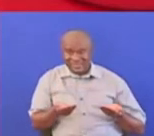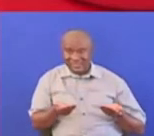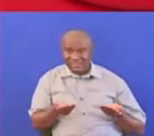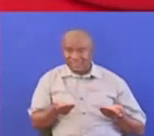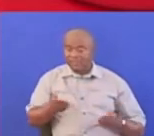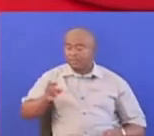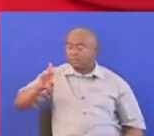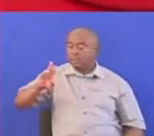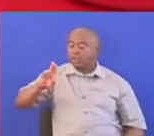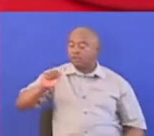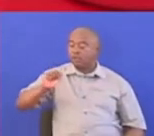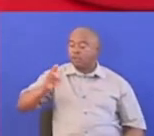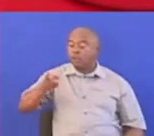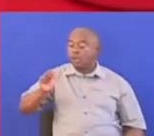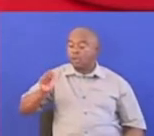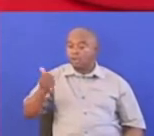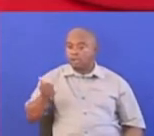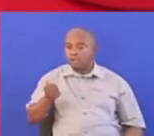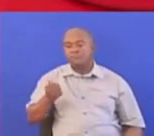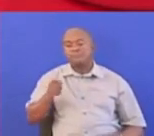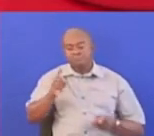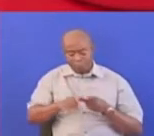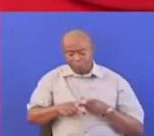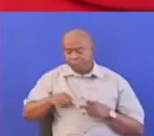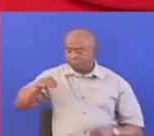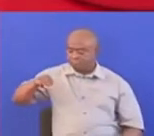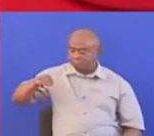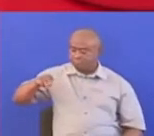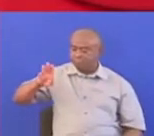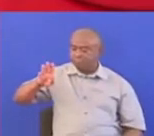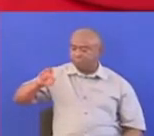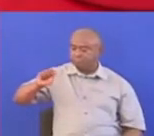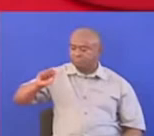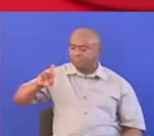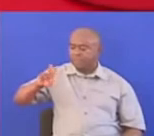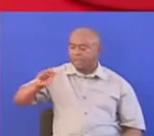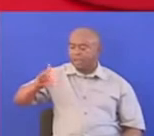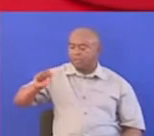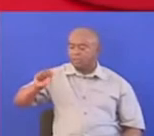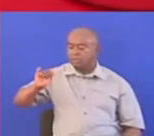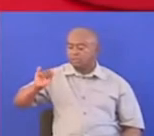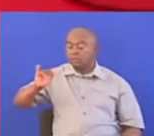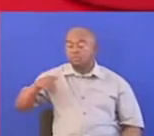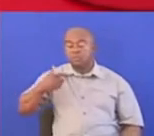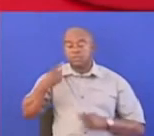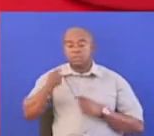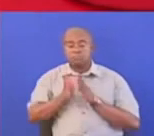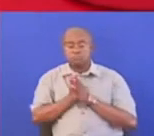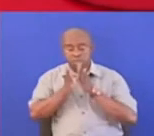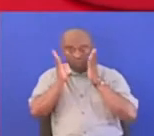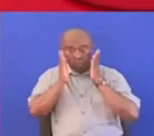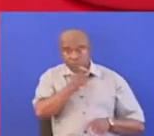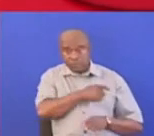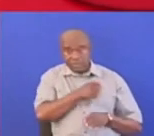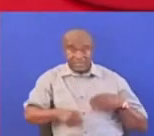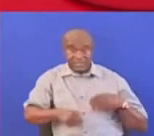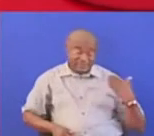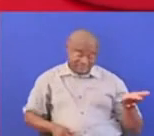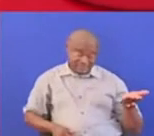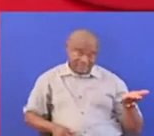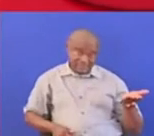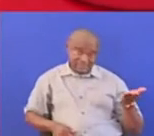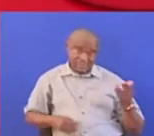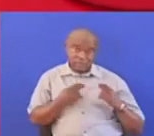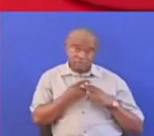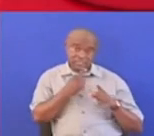la Ruha kwa maana ya kule Mbarali. Mheshimiwa Spika, niendelee kumshukuru Rais wa Jamhuri ya Muungano wa Tanzania Daktari Samia